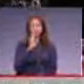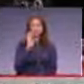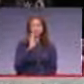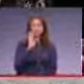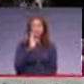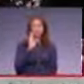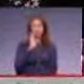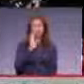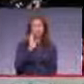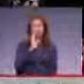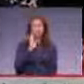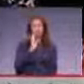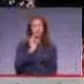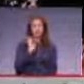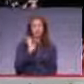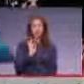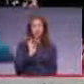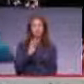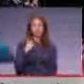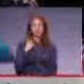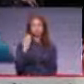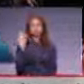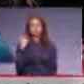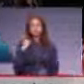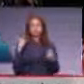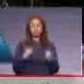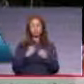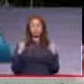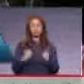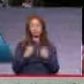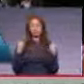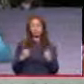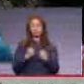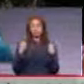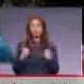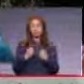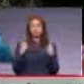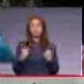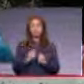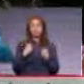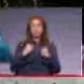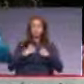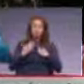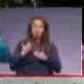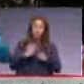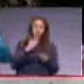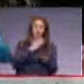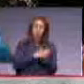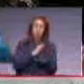انك تقول لهم ازاي تتحضر وازاي دي دي دي دي ده